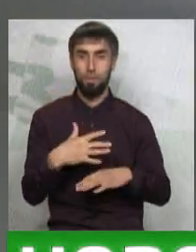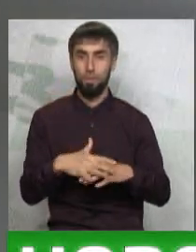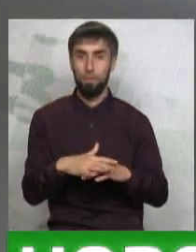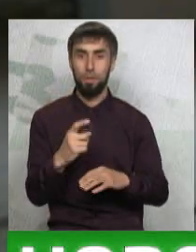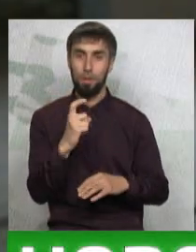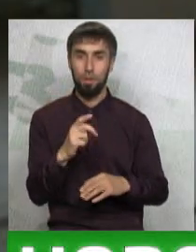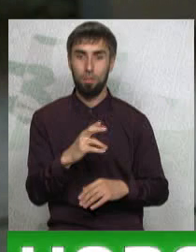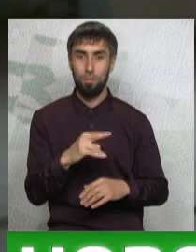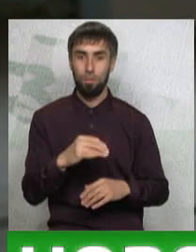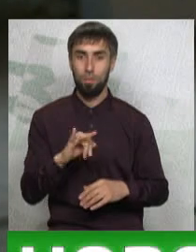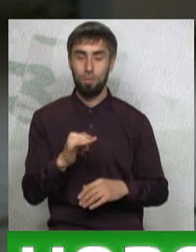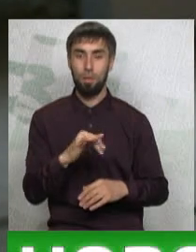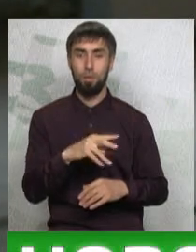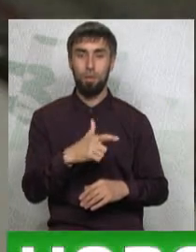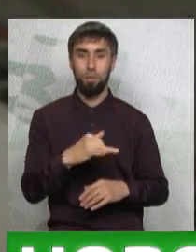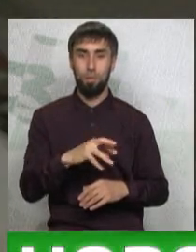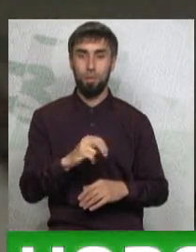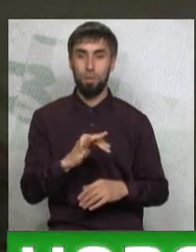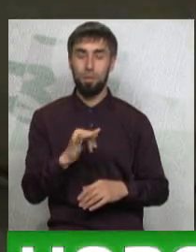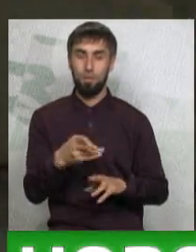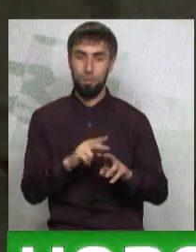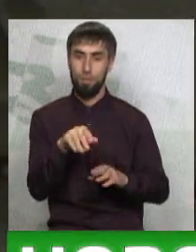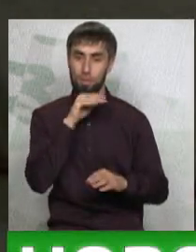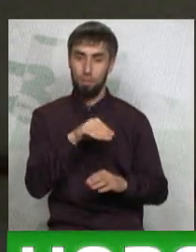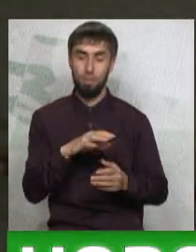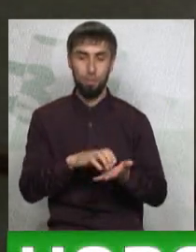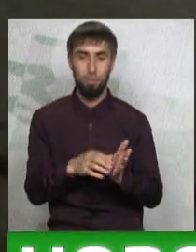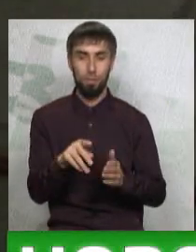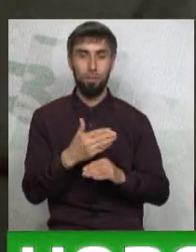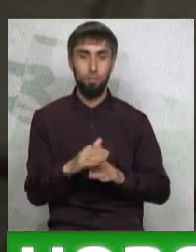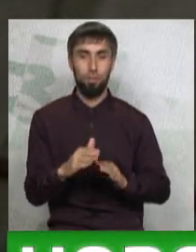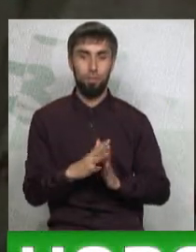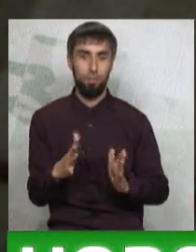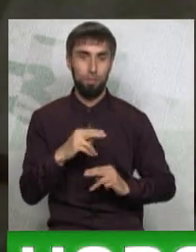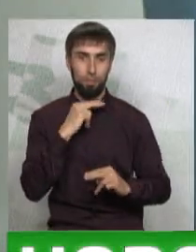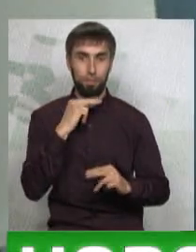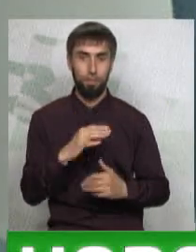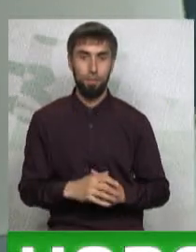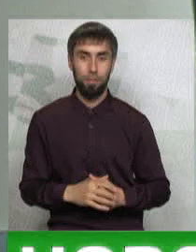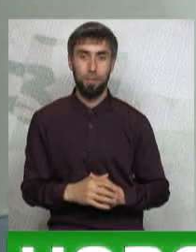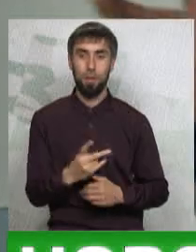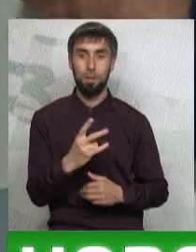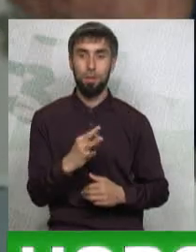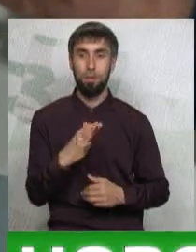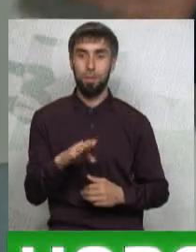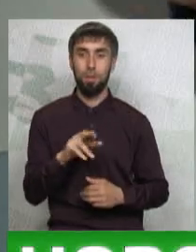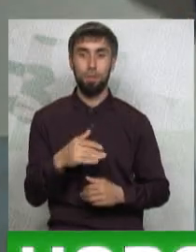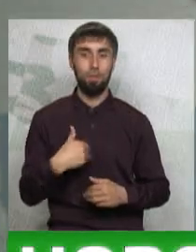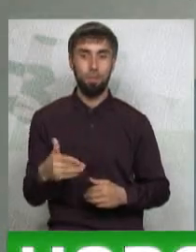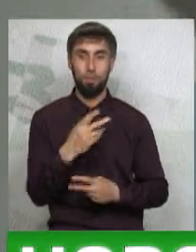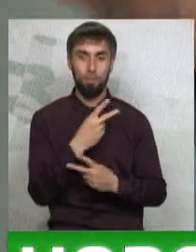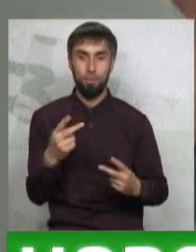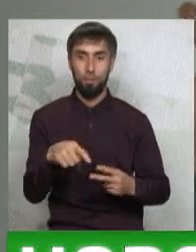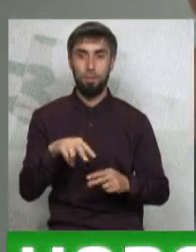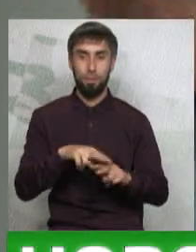физико-математическая, химико-биологическая, гуманитарная. Поэтому профильным кабинетам здесь уделяют особое внимание. Ну вот, как мы видим, здесь у